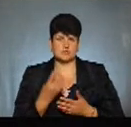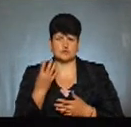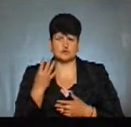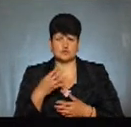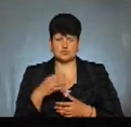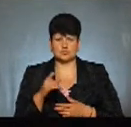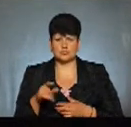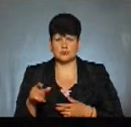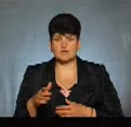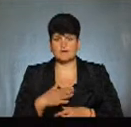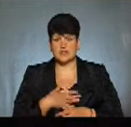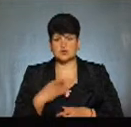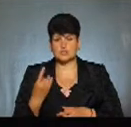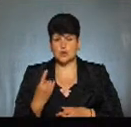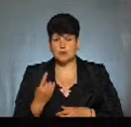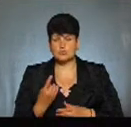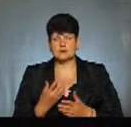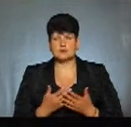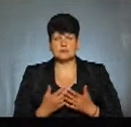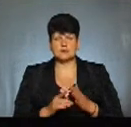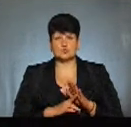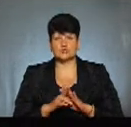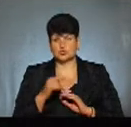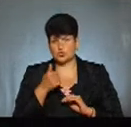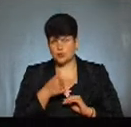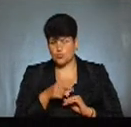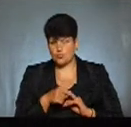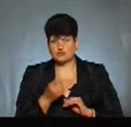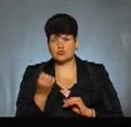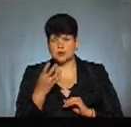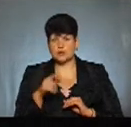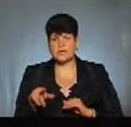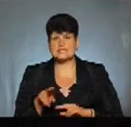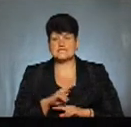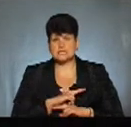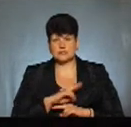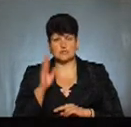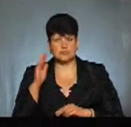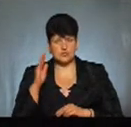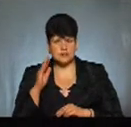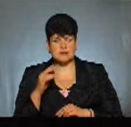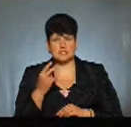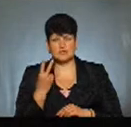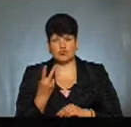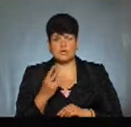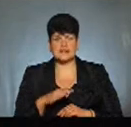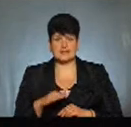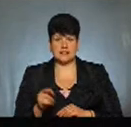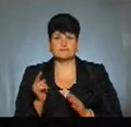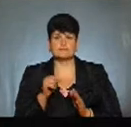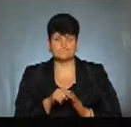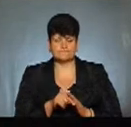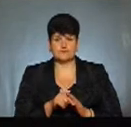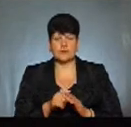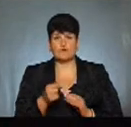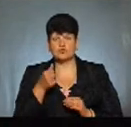людей в нашій області. Зокрема, з початку цього року 14 людей загинуло на водних об'єктах, з них двоє дітей. Вчора о